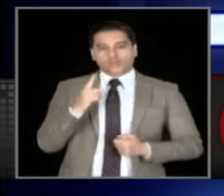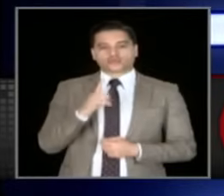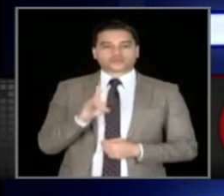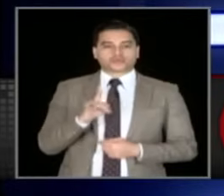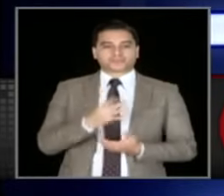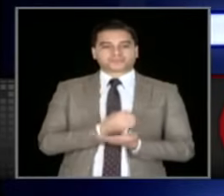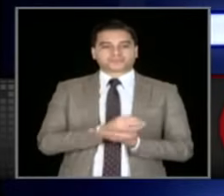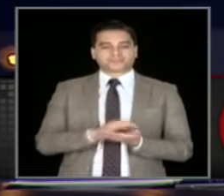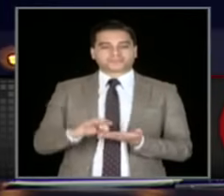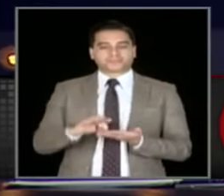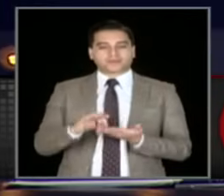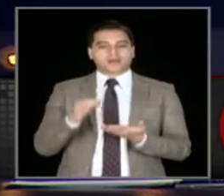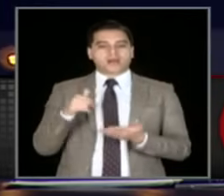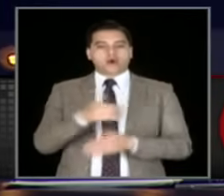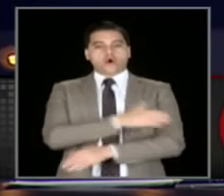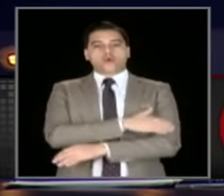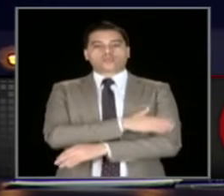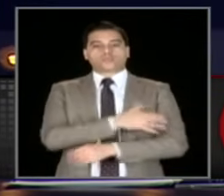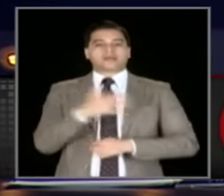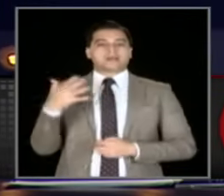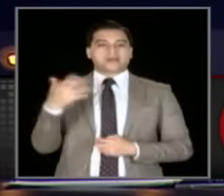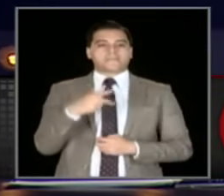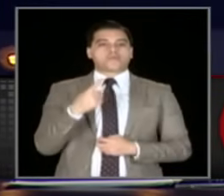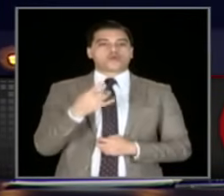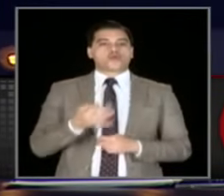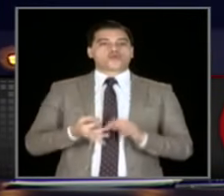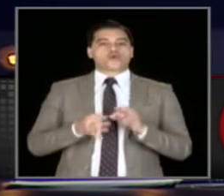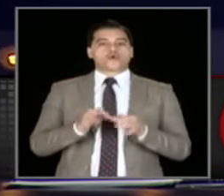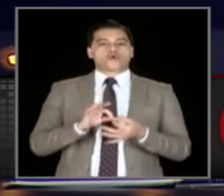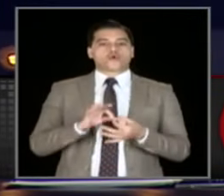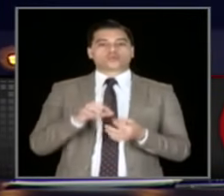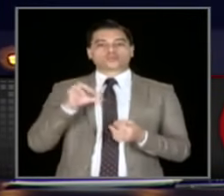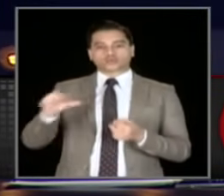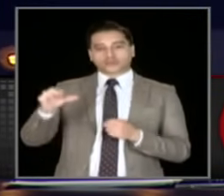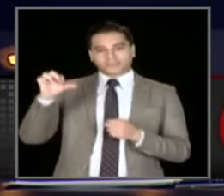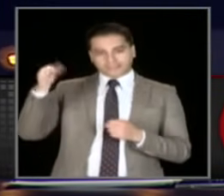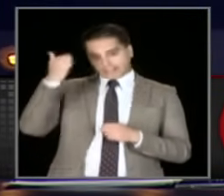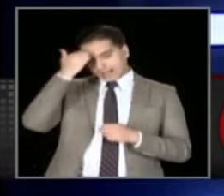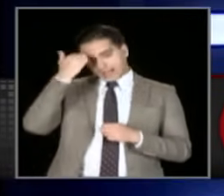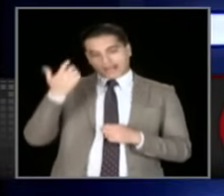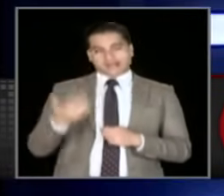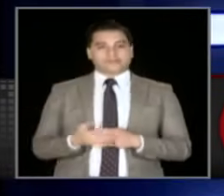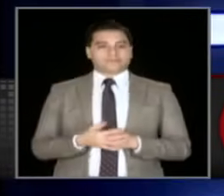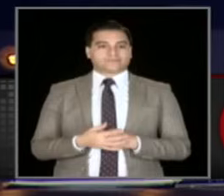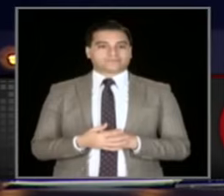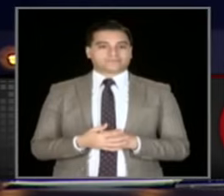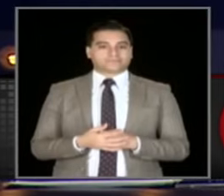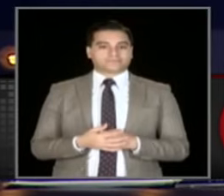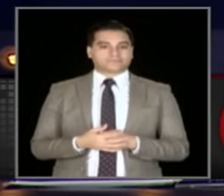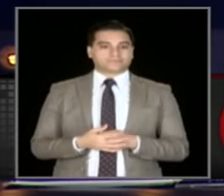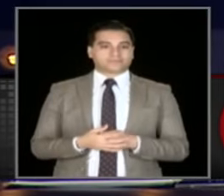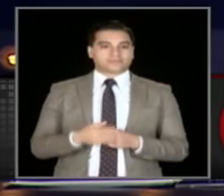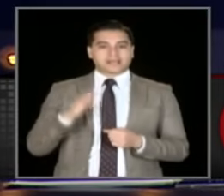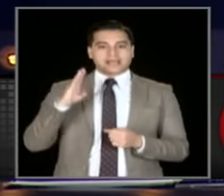2011. عدد أعضائه كان وصل لمليون وتسعمائة ألف. كمال الجنزوري؟